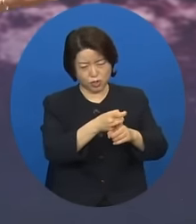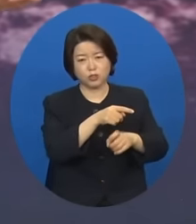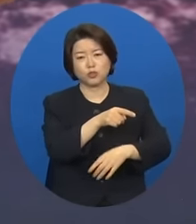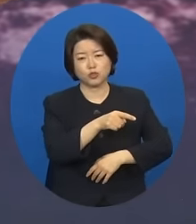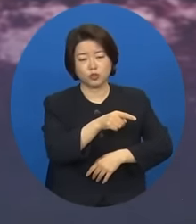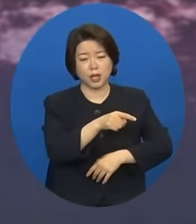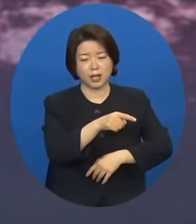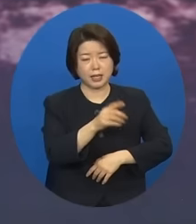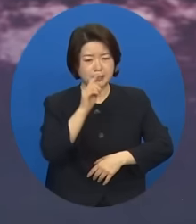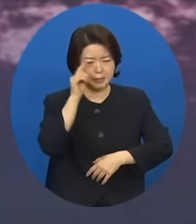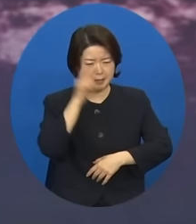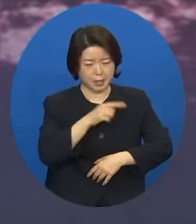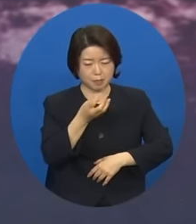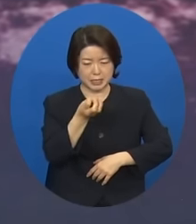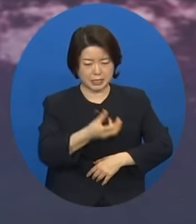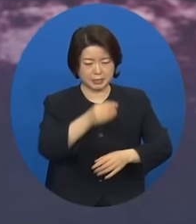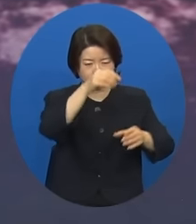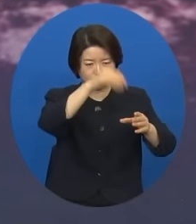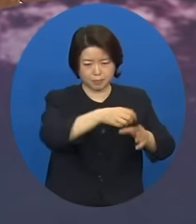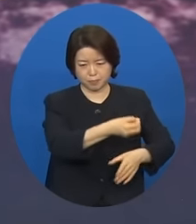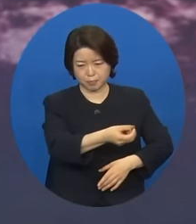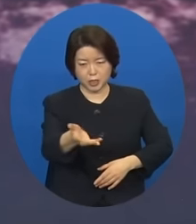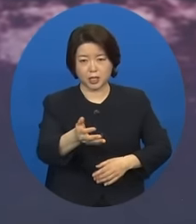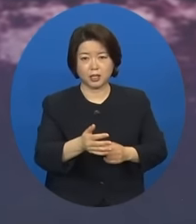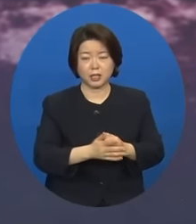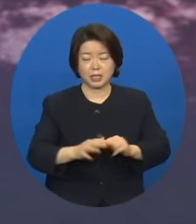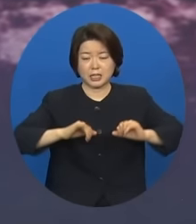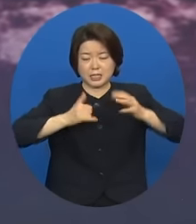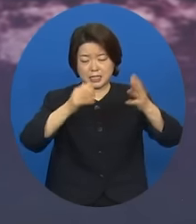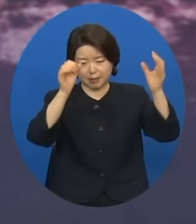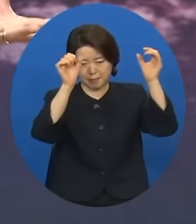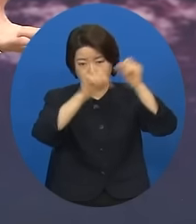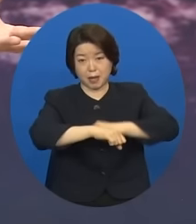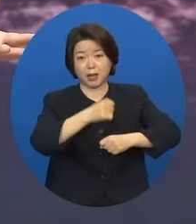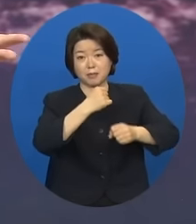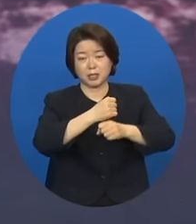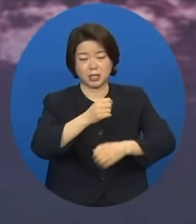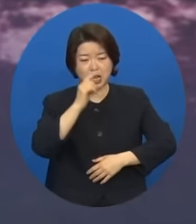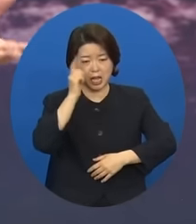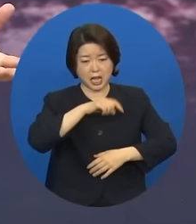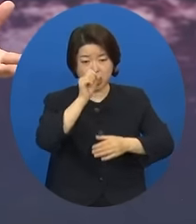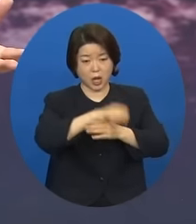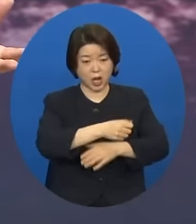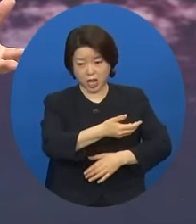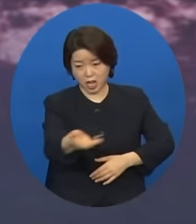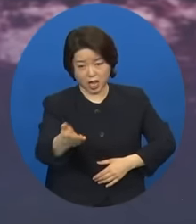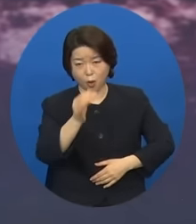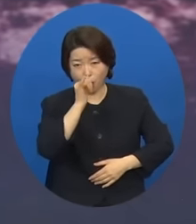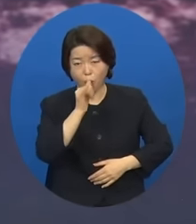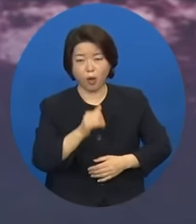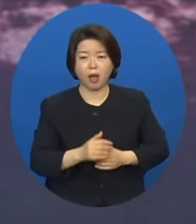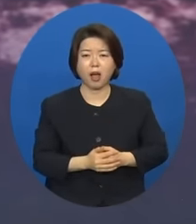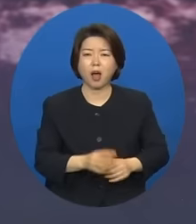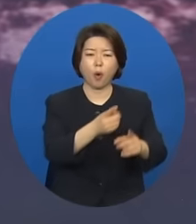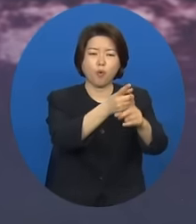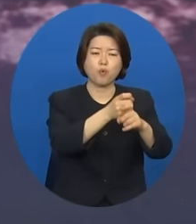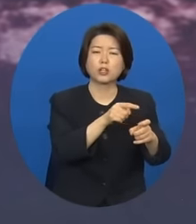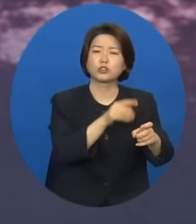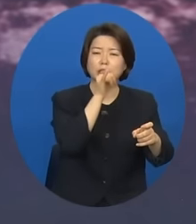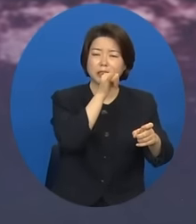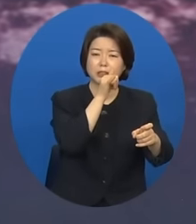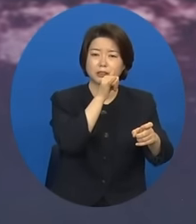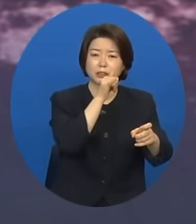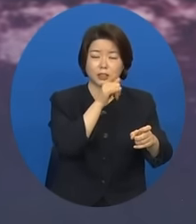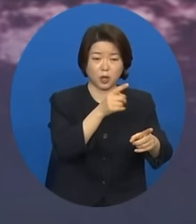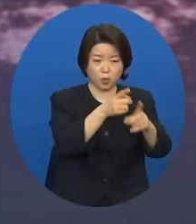가라지를 뿌렸다 이거요 세상을 파괴시켰다 고야 악을 허락했다 이거예요 줬다 이거예요 원수라는 것입니다 원수가